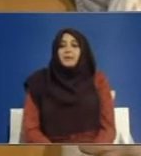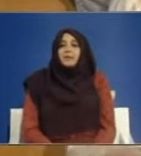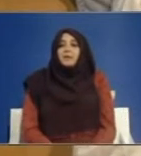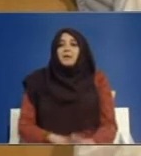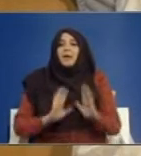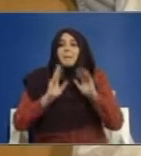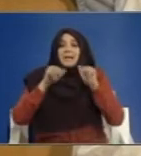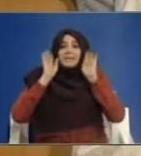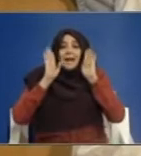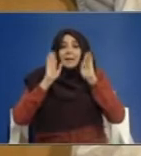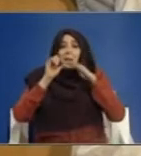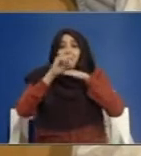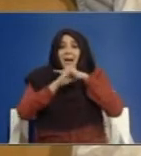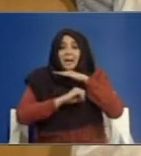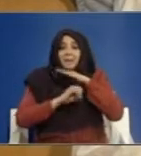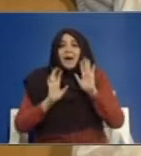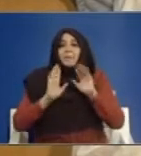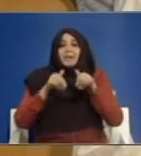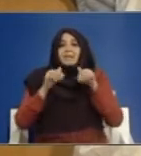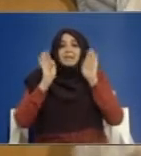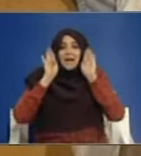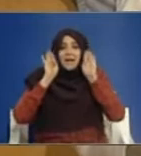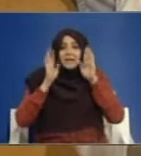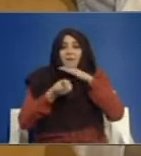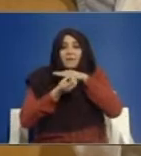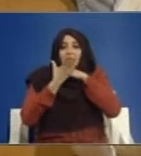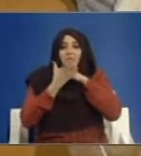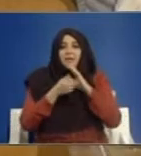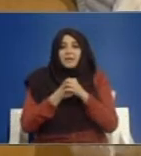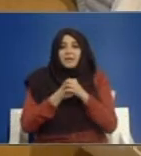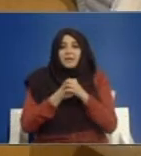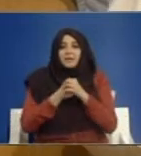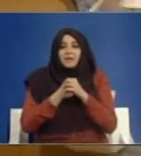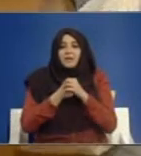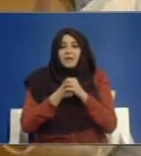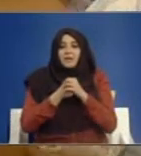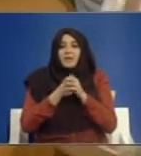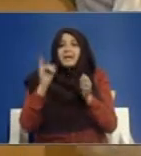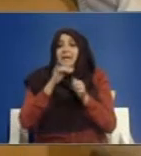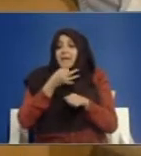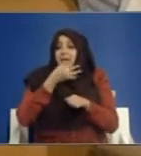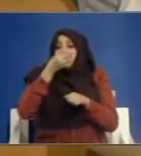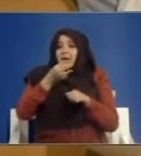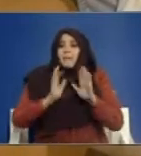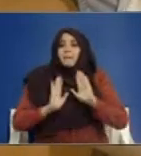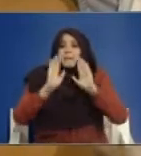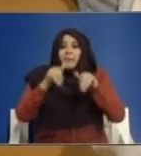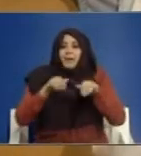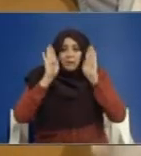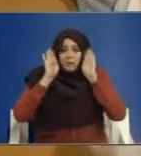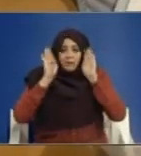صلاة المغرب وبعد صلاة الفجر، عندما يقول مثلا من قال بعد الصلاة وهو